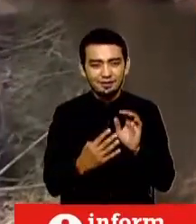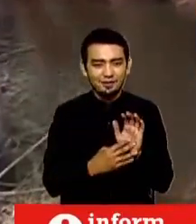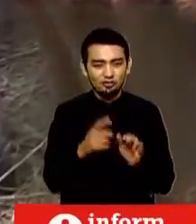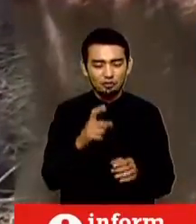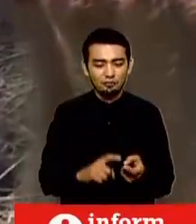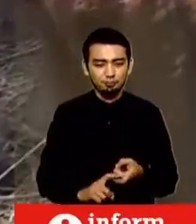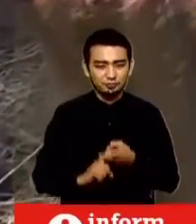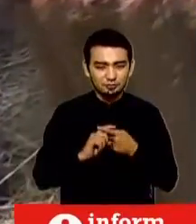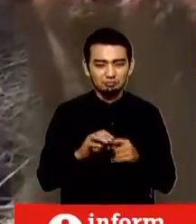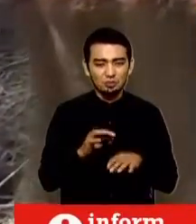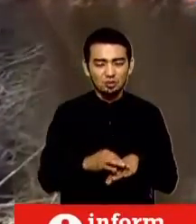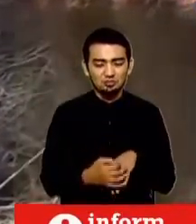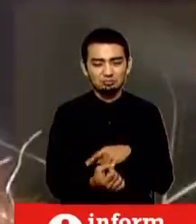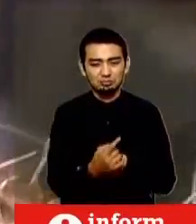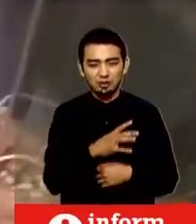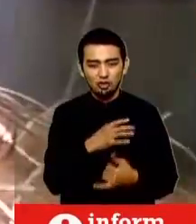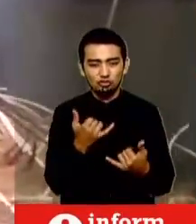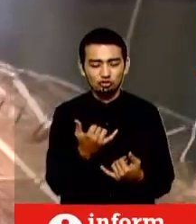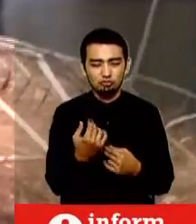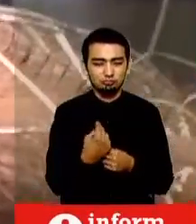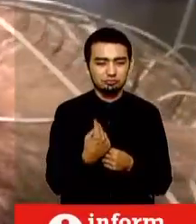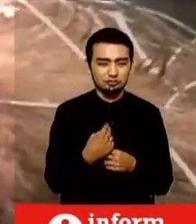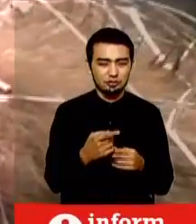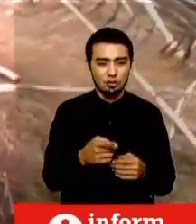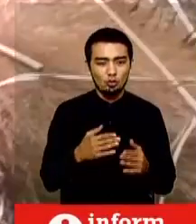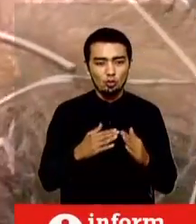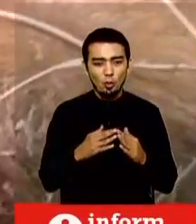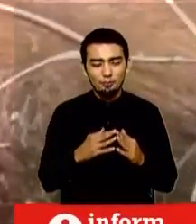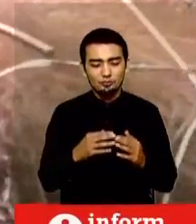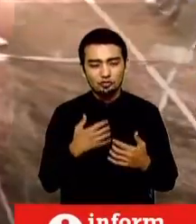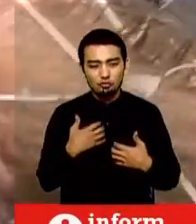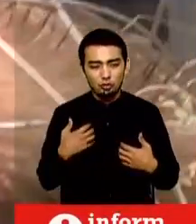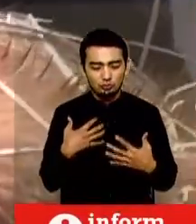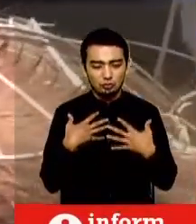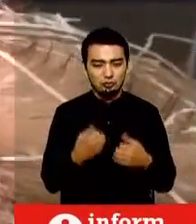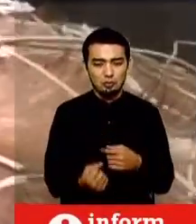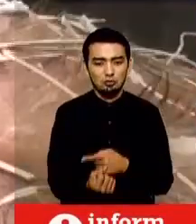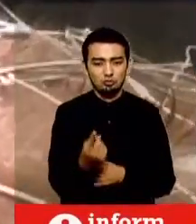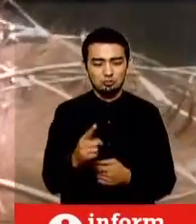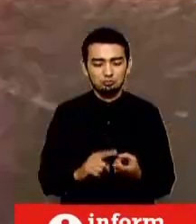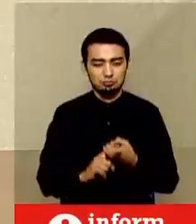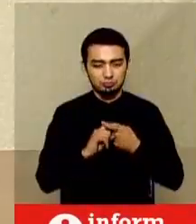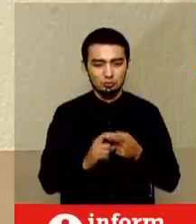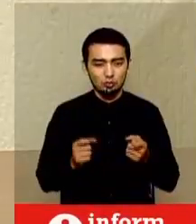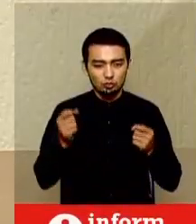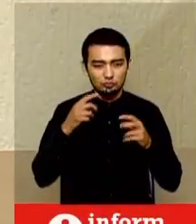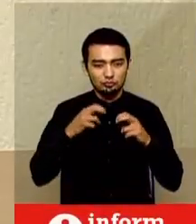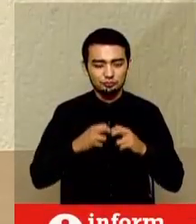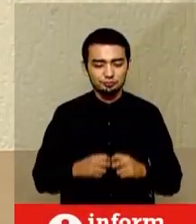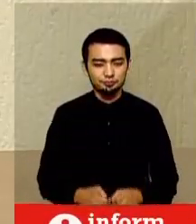заразившихся. Сейчас на лечении только один, причем его домашний скот здоров. Выясняют, где он заразился.